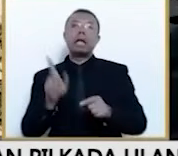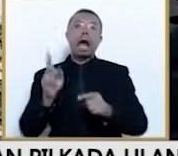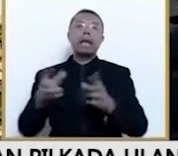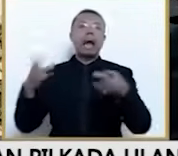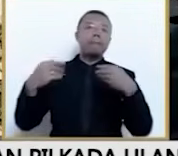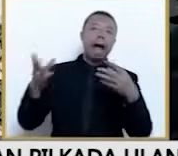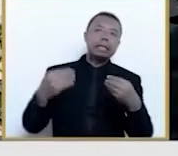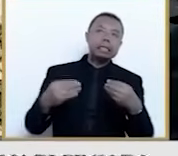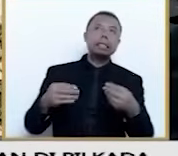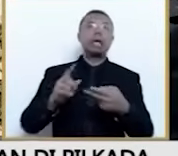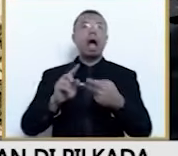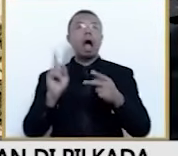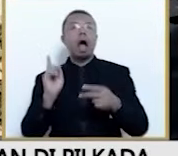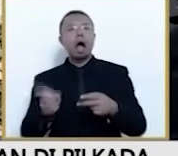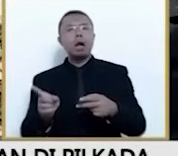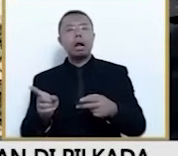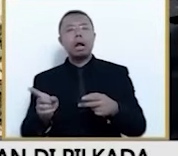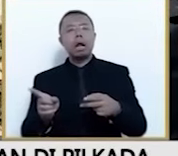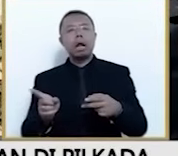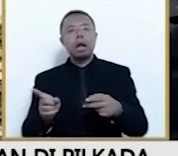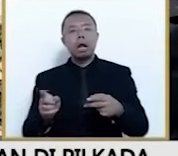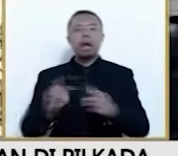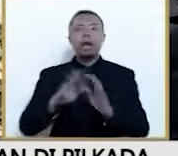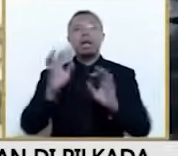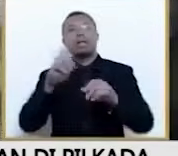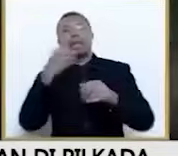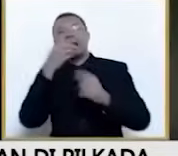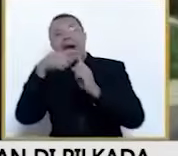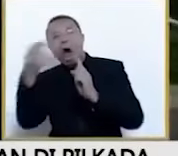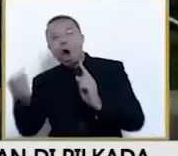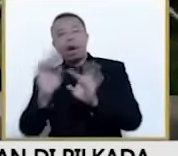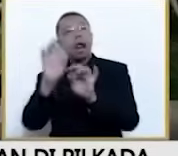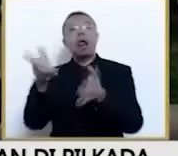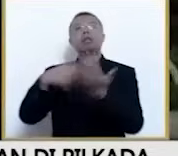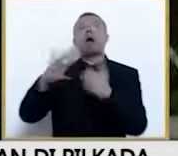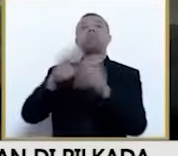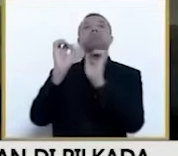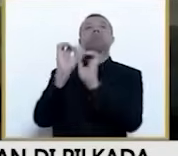sampah plastik, ada sampah organik atau daun.